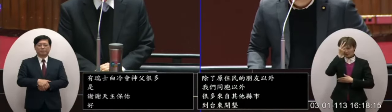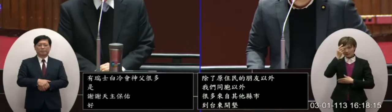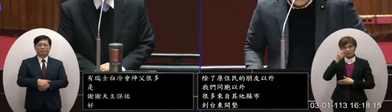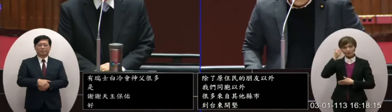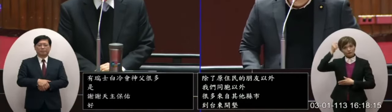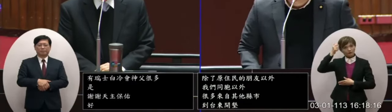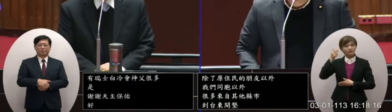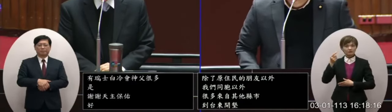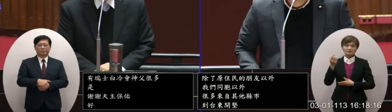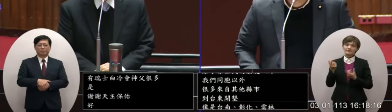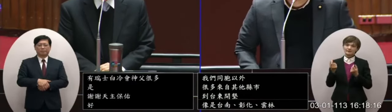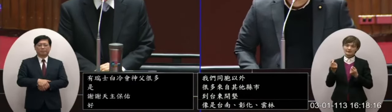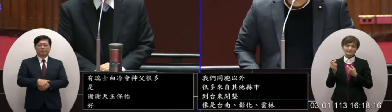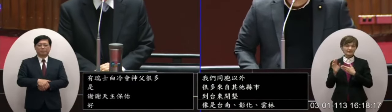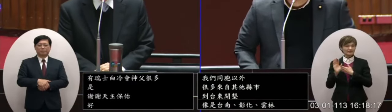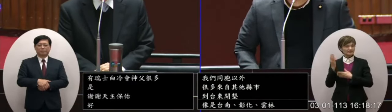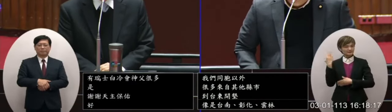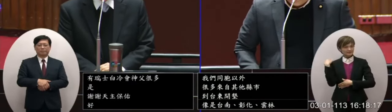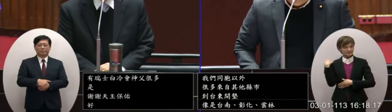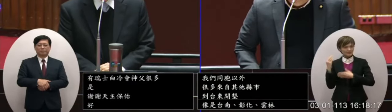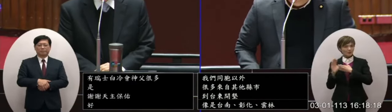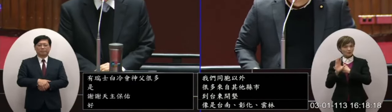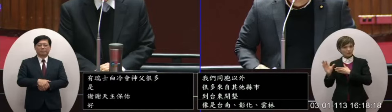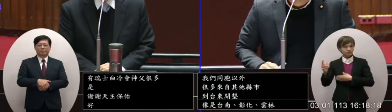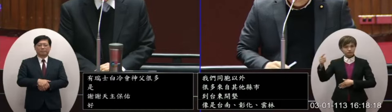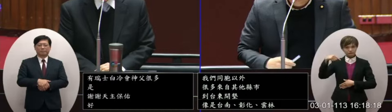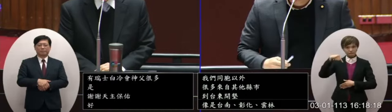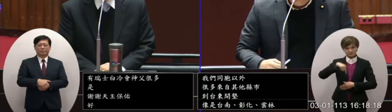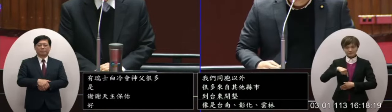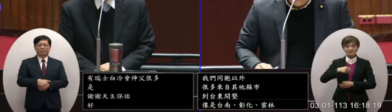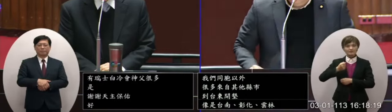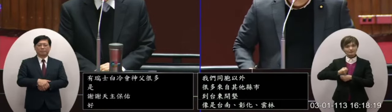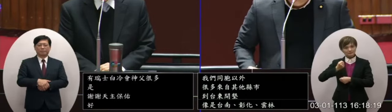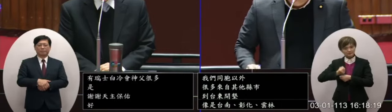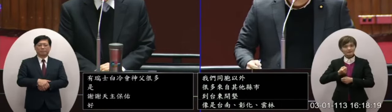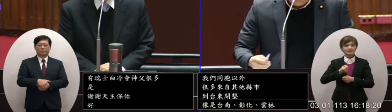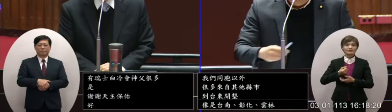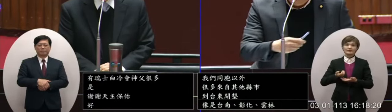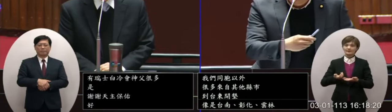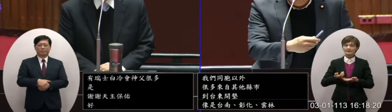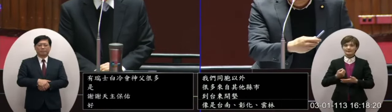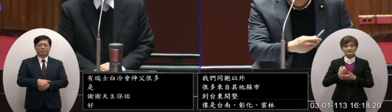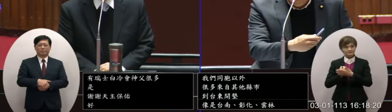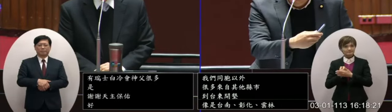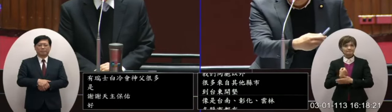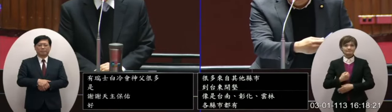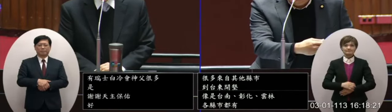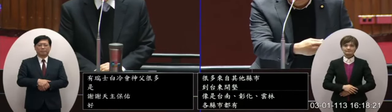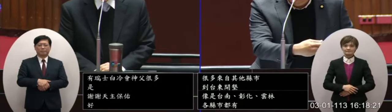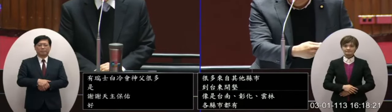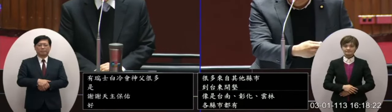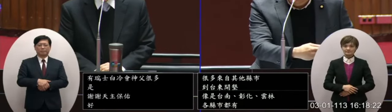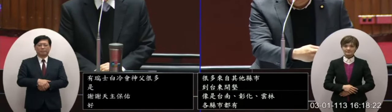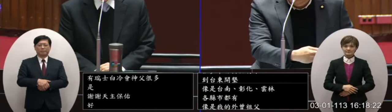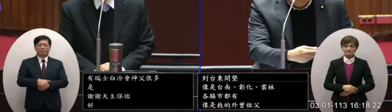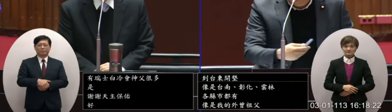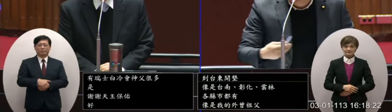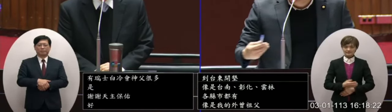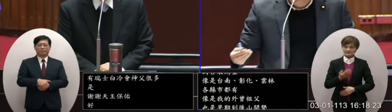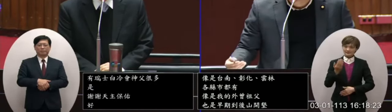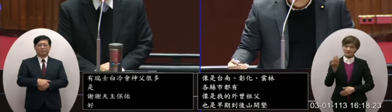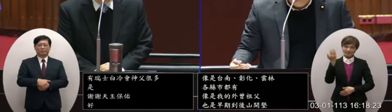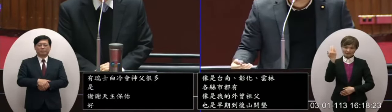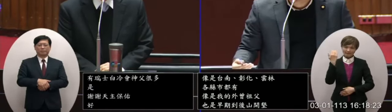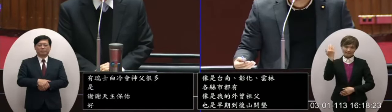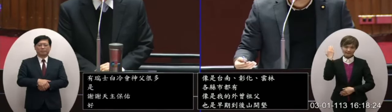到后山来开垦哦。那我想，这么多的人，其实从咱的山前、半山过岭